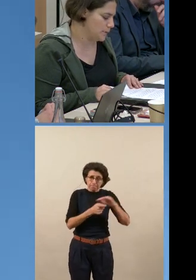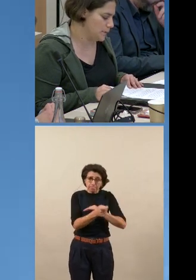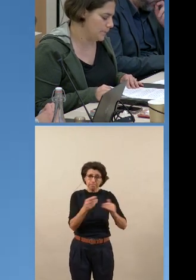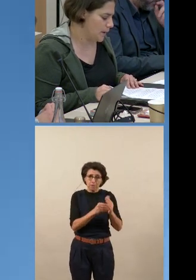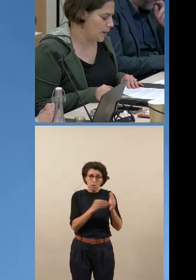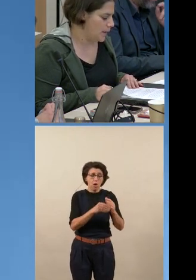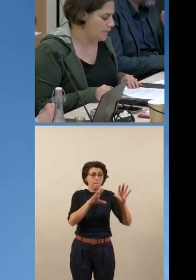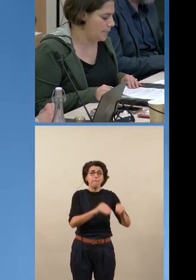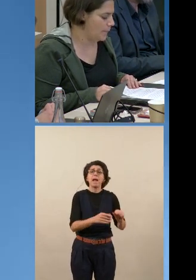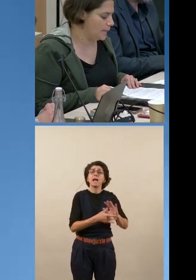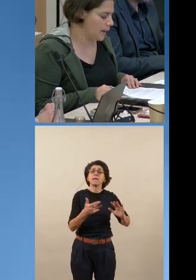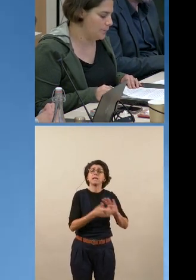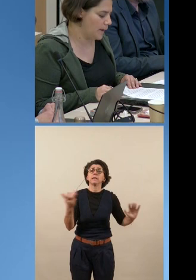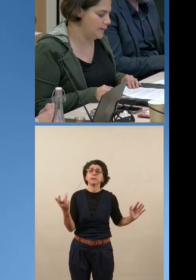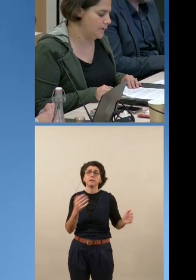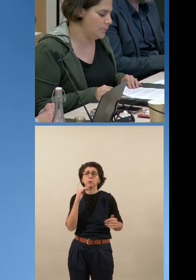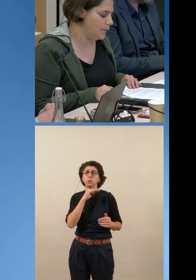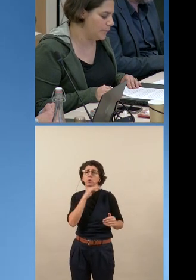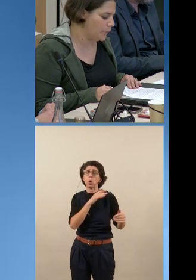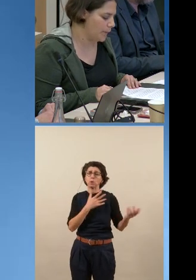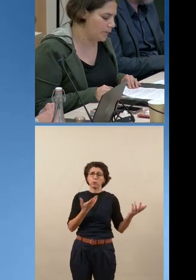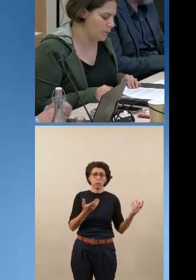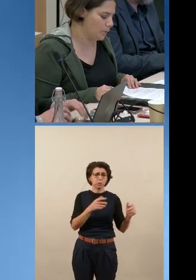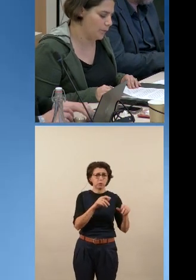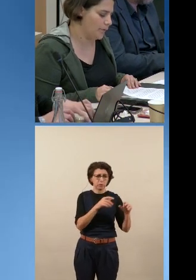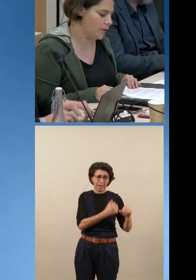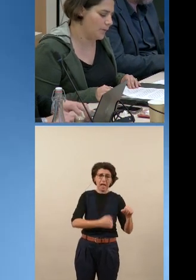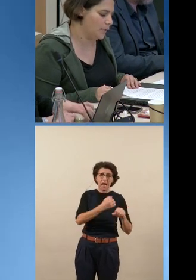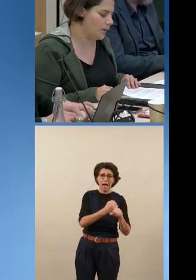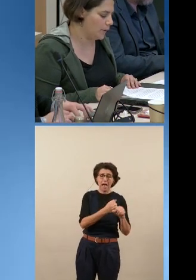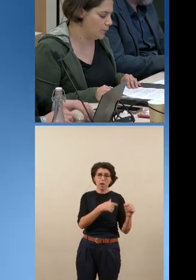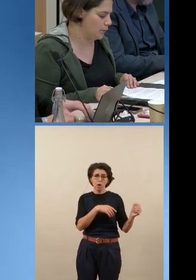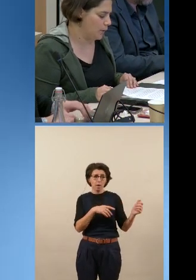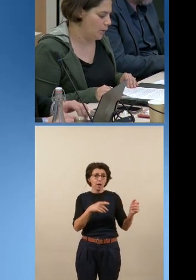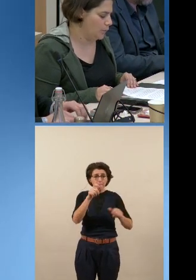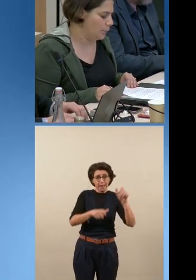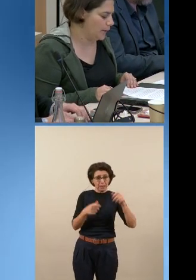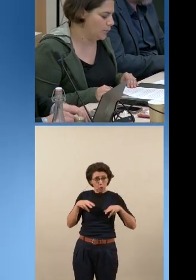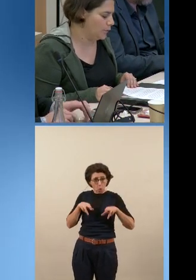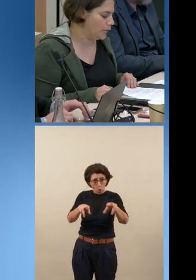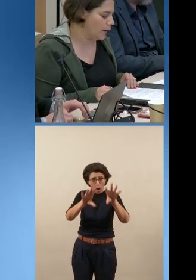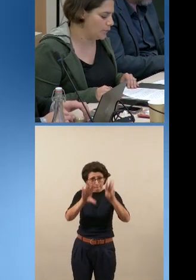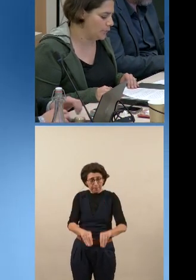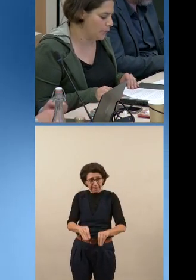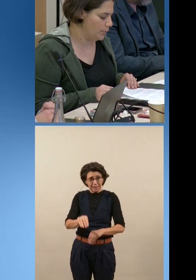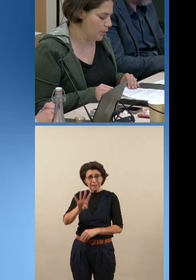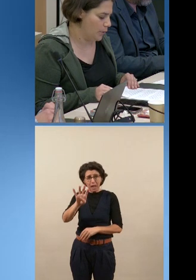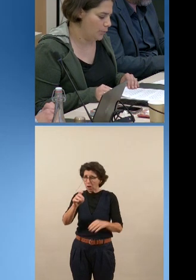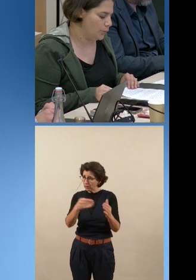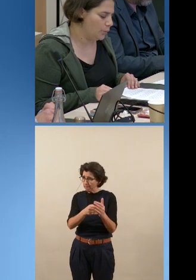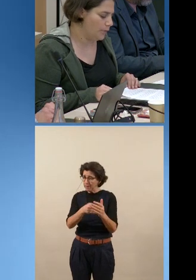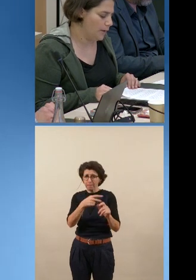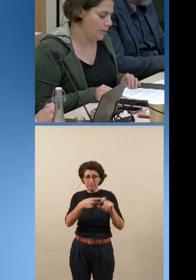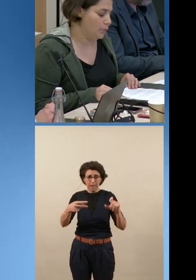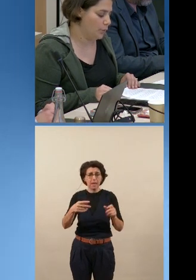d'urgence et va permettre à une partie des 200 personnes recensées comme étant à la rue dont près de 240 enfants